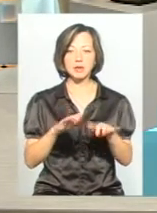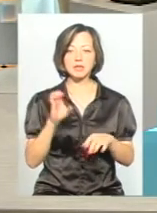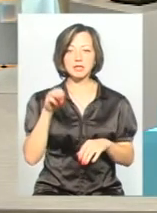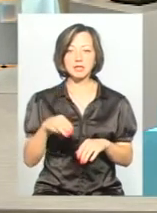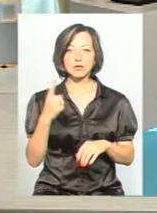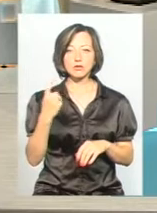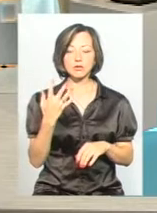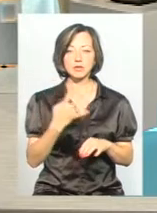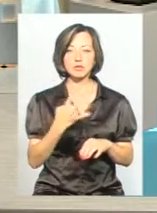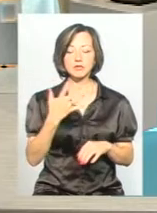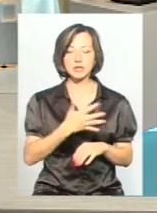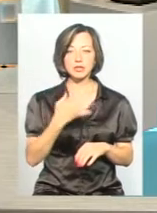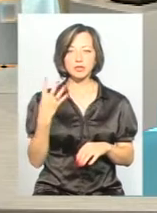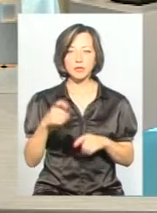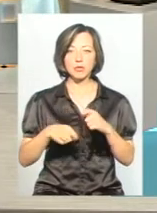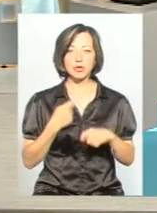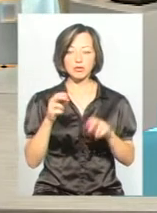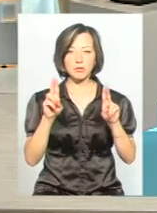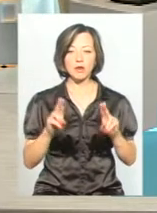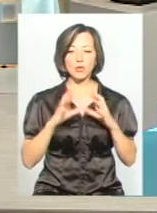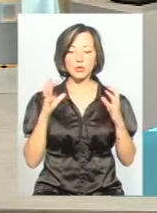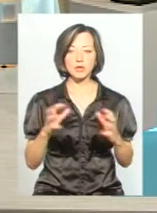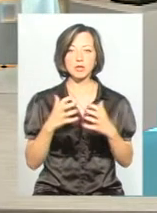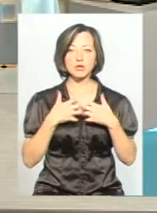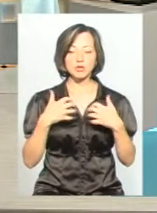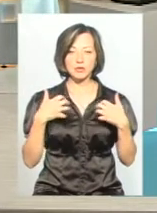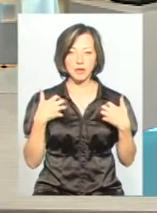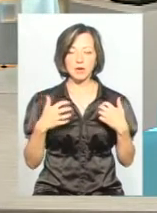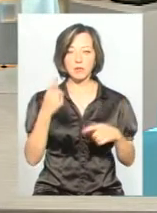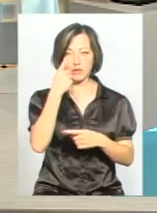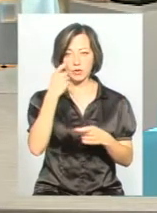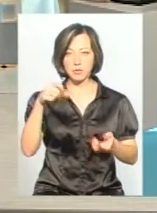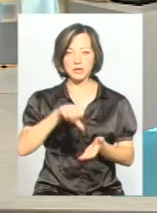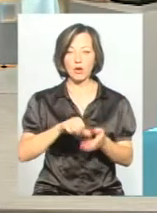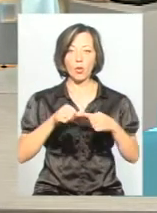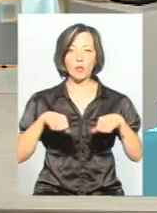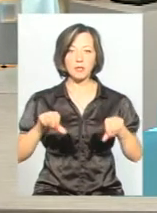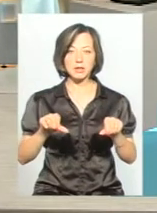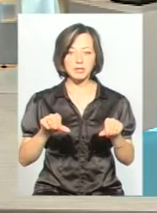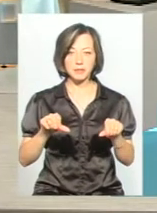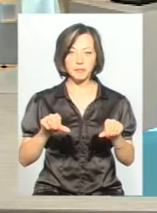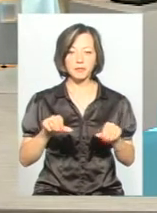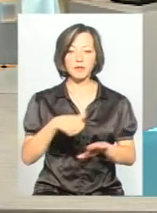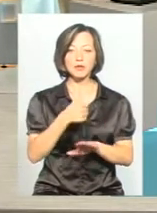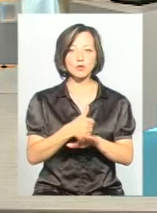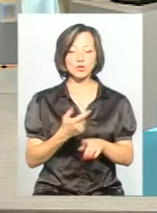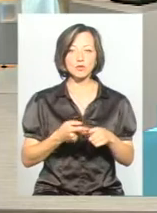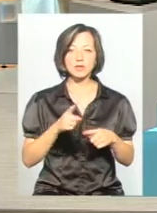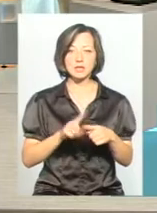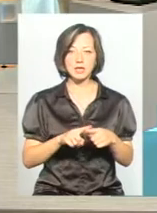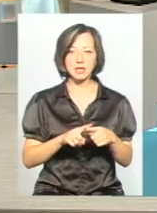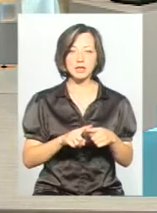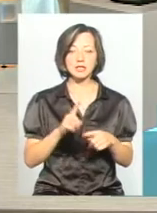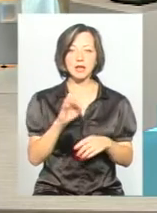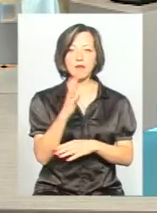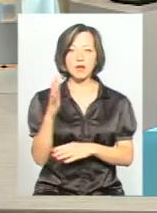статтею 154 порушення правил утримання собак. Як повідомила представниця комісії Вікторія Бобович, в основному це за вигул